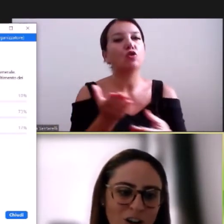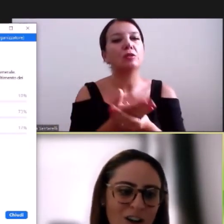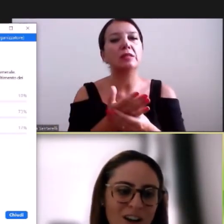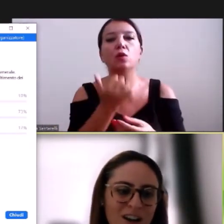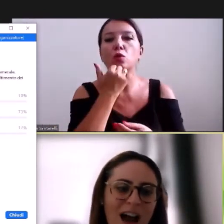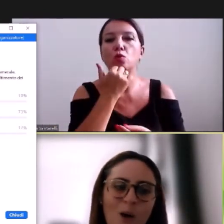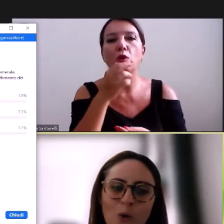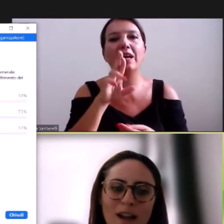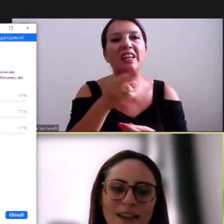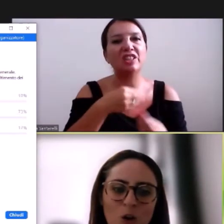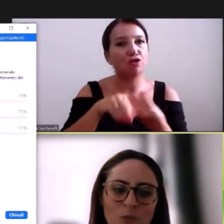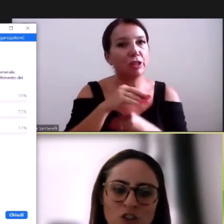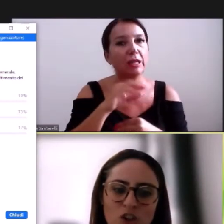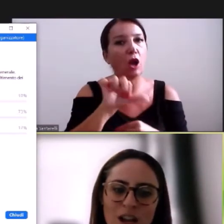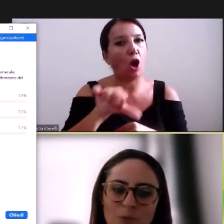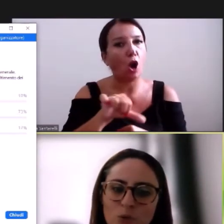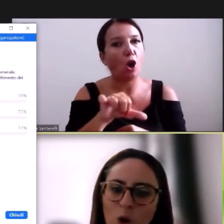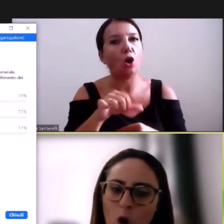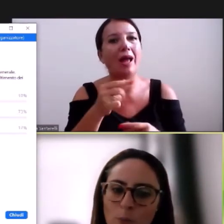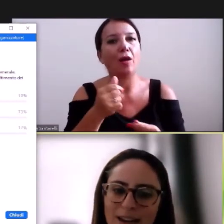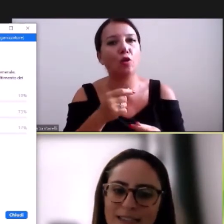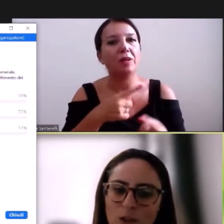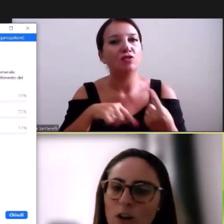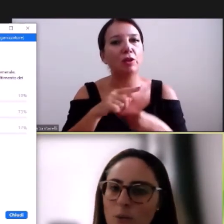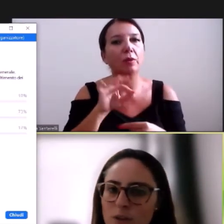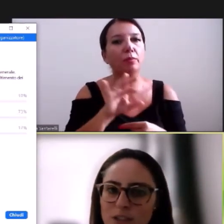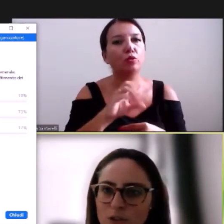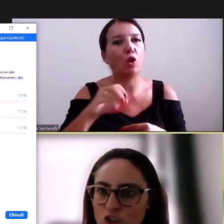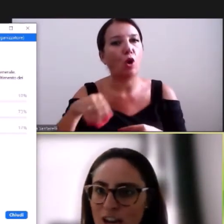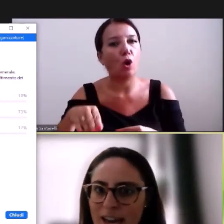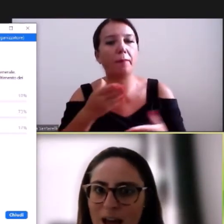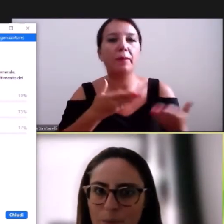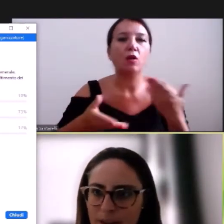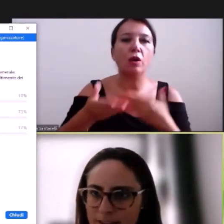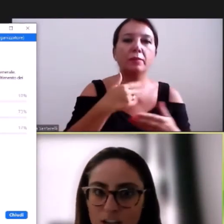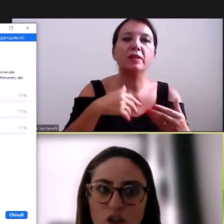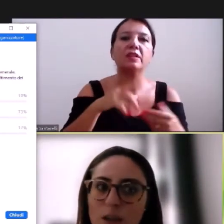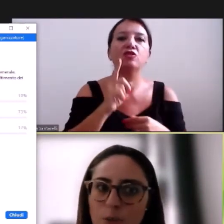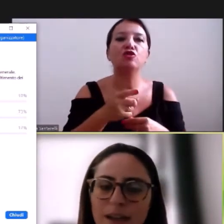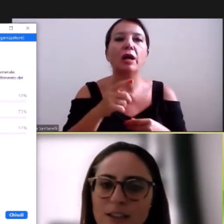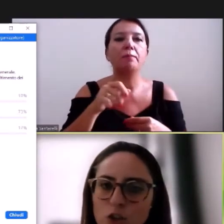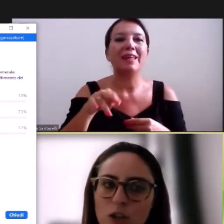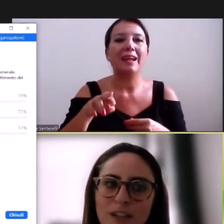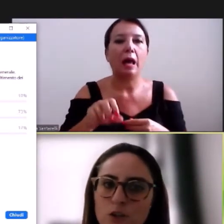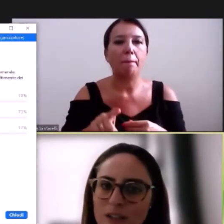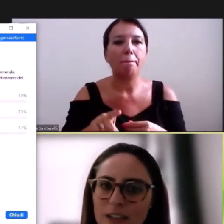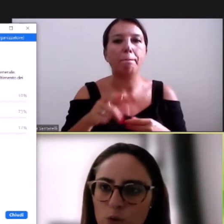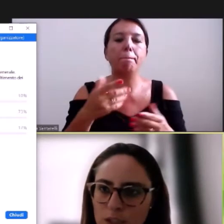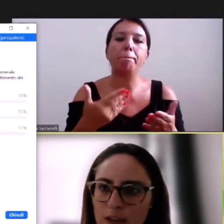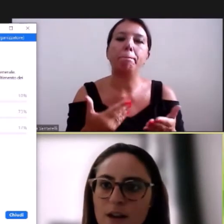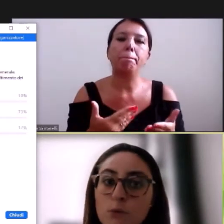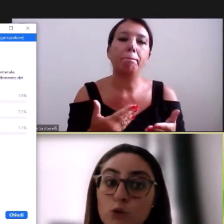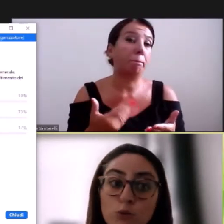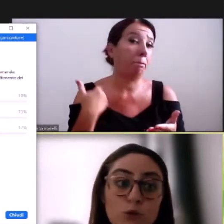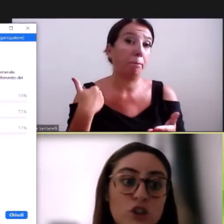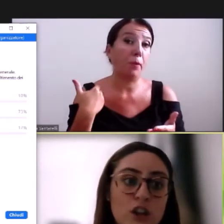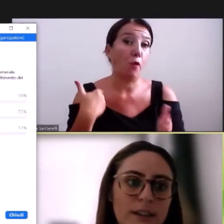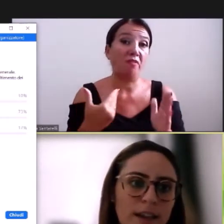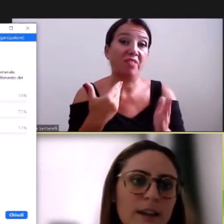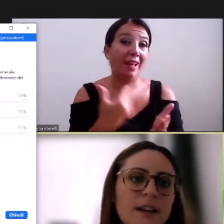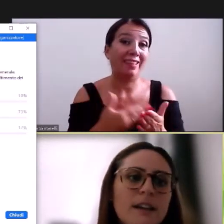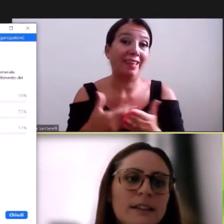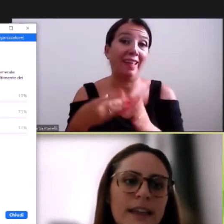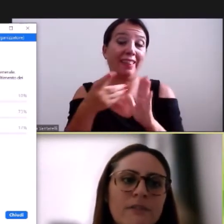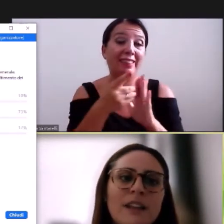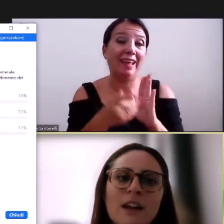ricicli l'olio, a cura di economiacircolare.com, realizzato in collaborazione con Junker Up e di recente pubblicazione, quindi sono dati tutti molto molto